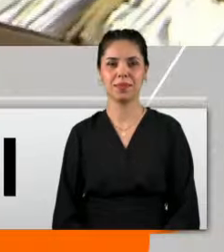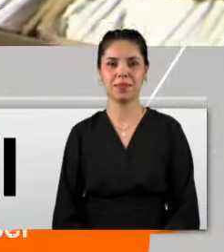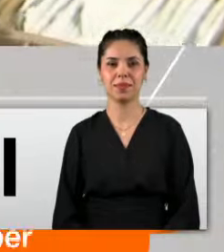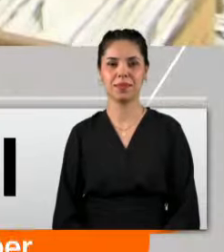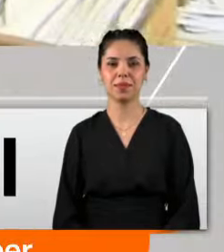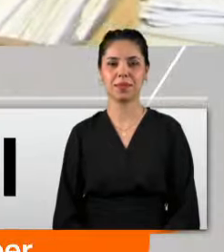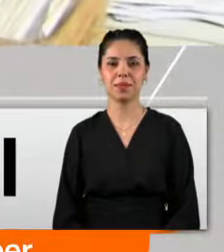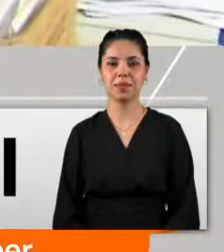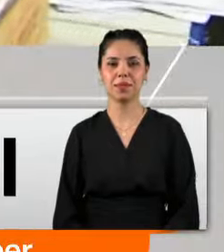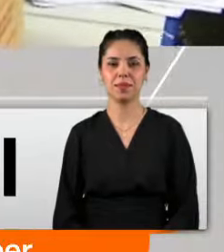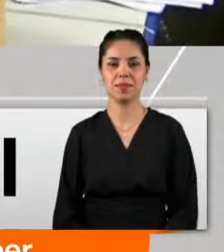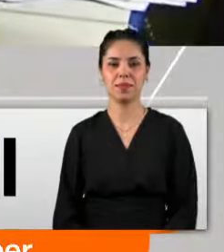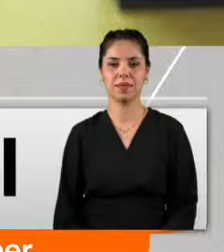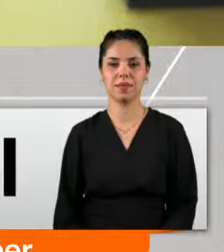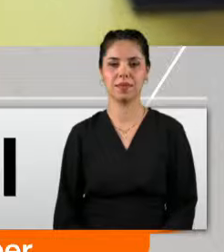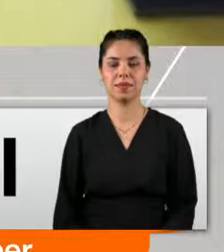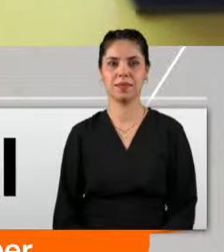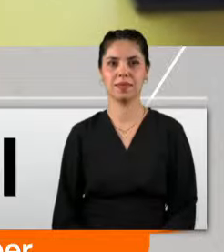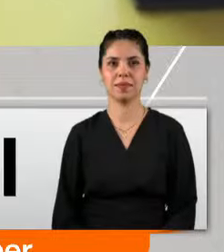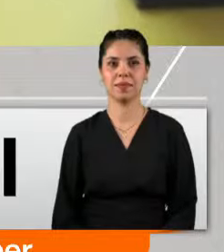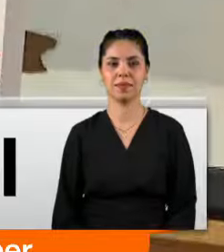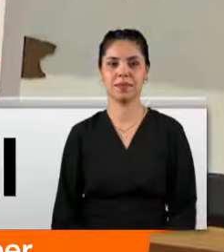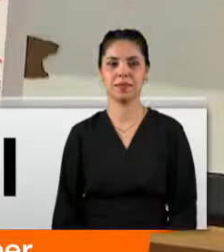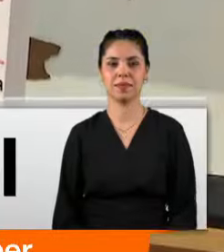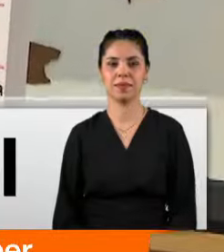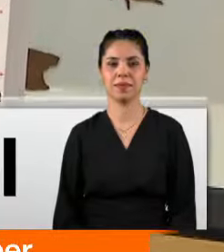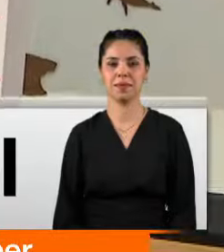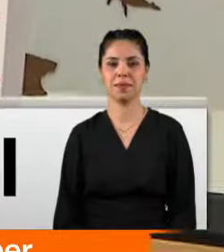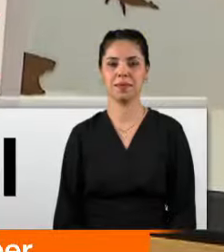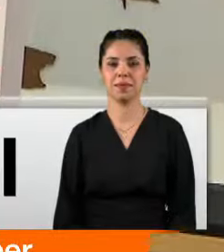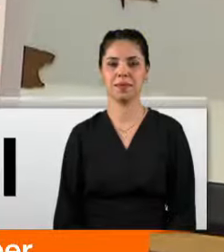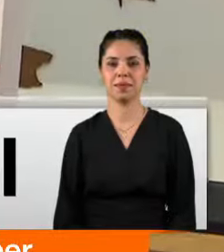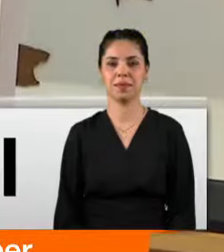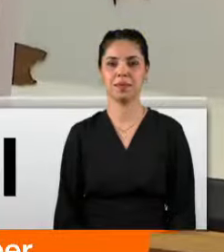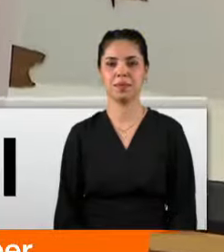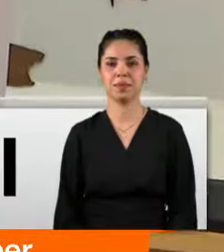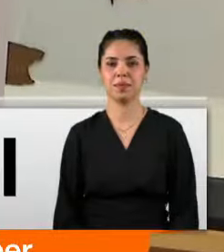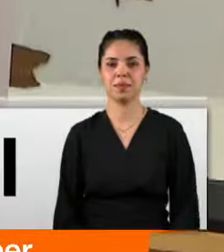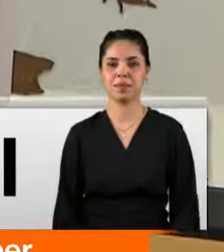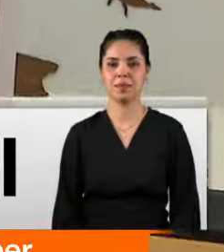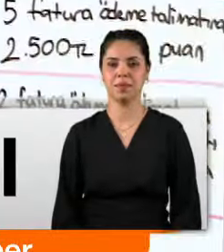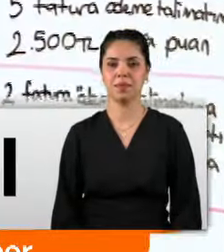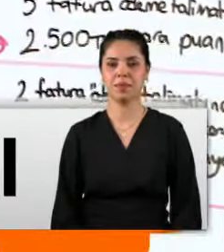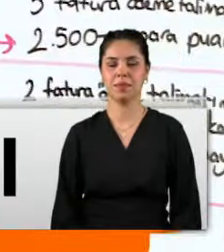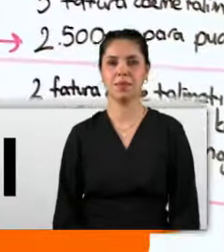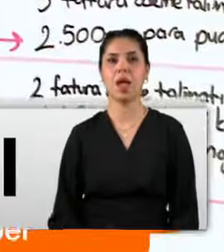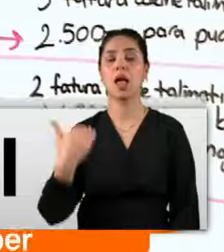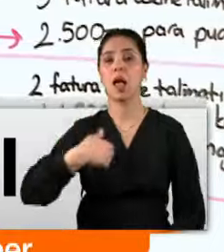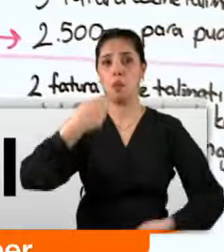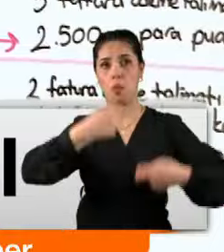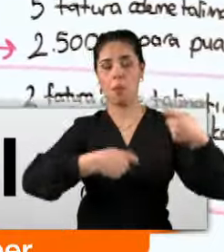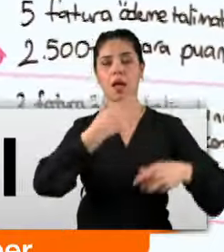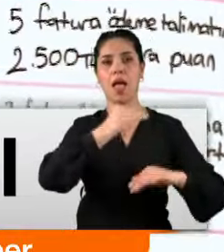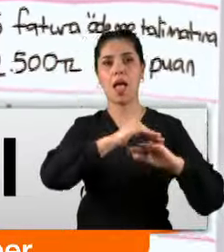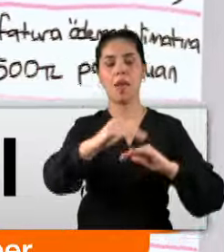Sosyal Güvenlik Kurumu 19 bankayla bir protokol imzalandı. Kamu bankalarından daha düşük promosyon kalmadı. Kamu bankalarında